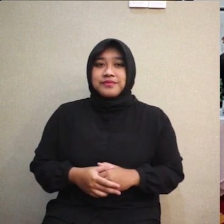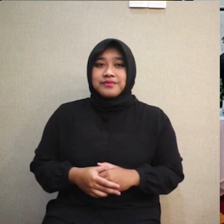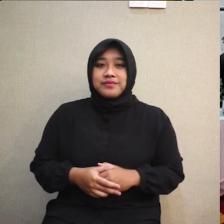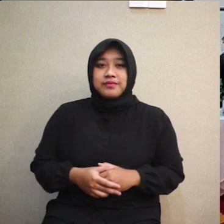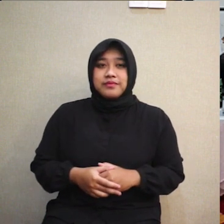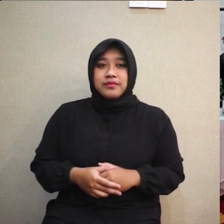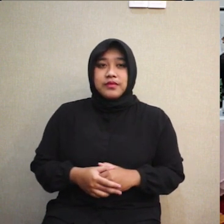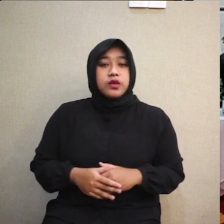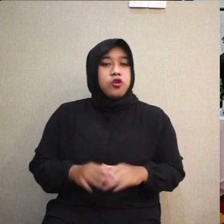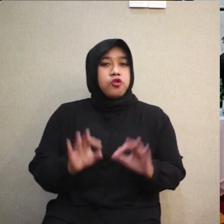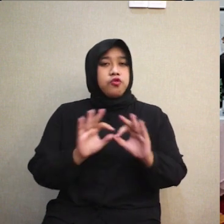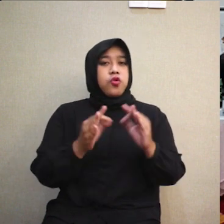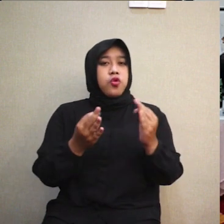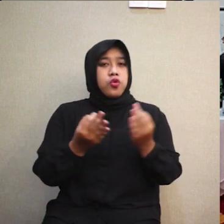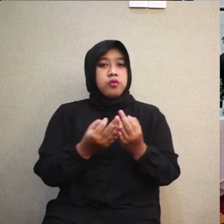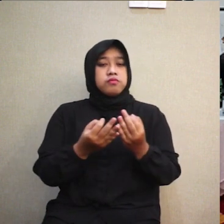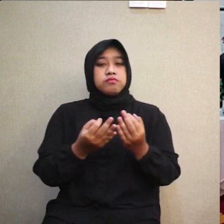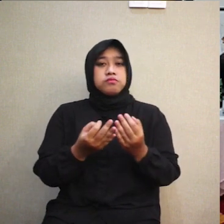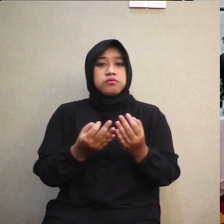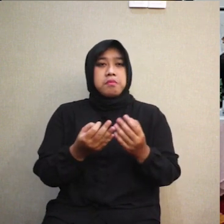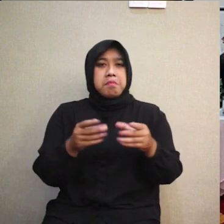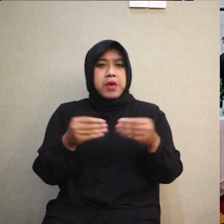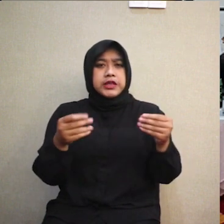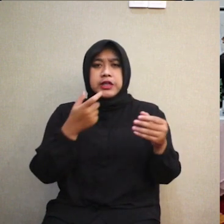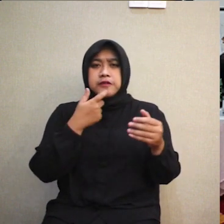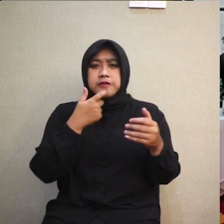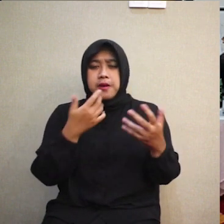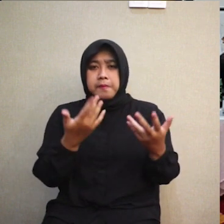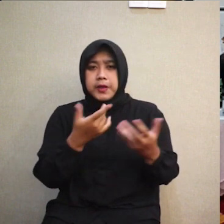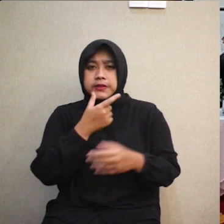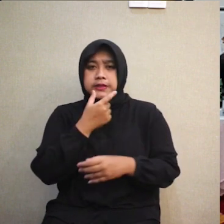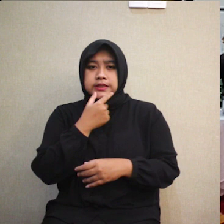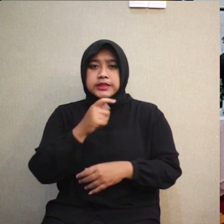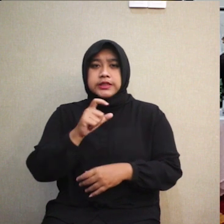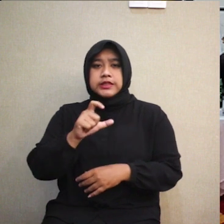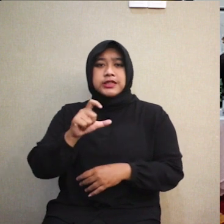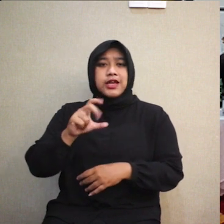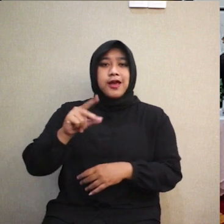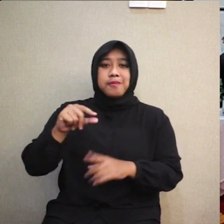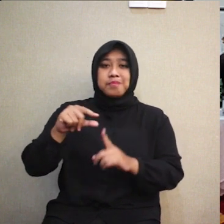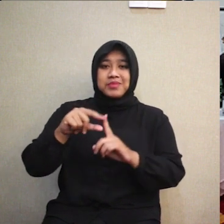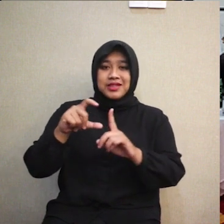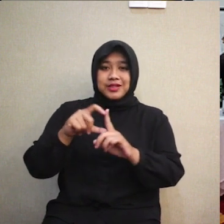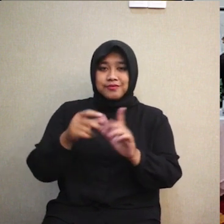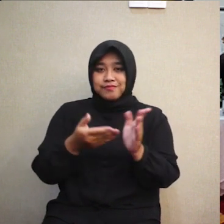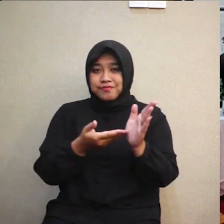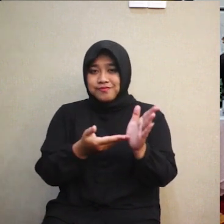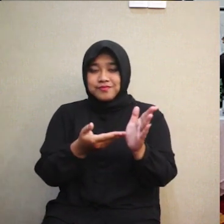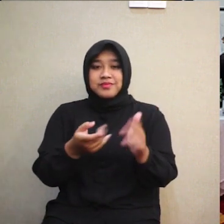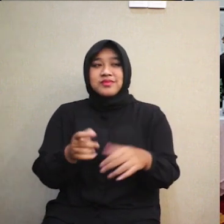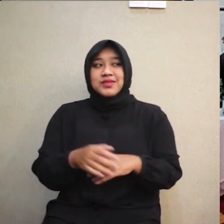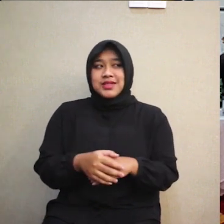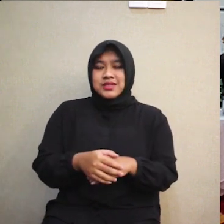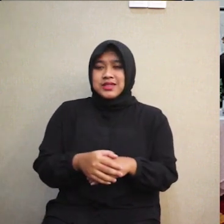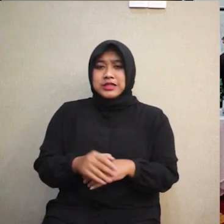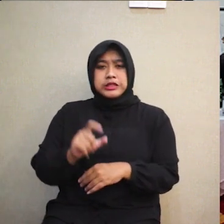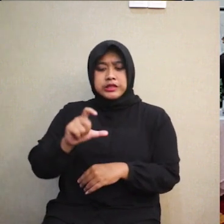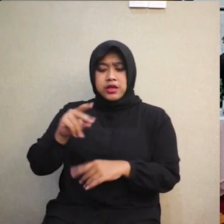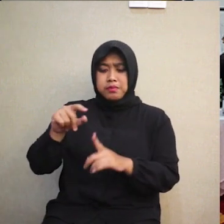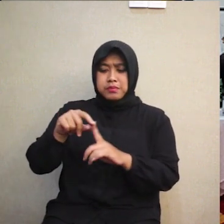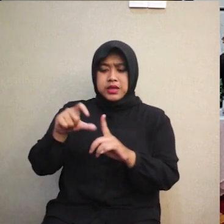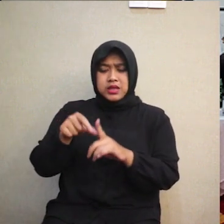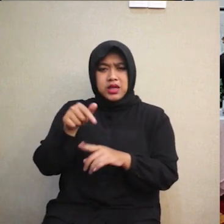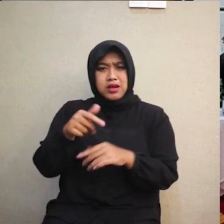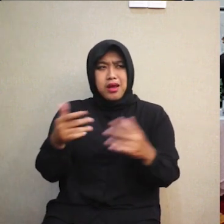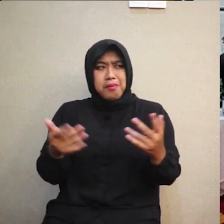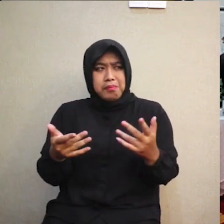dalam Banyak forum memberikan materi terkait dengan crvd ini sebenarnya makhluk rpd ini apa gitu ya